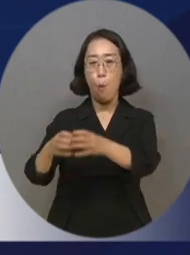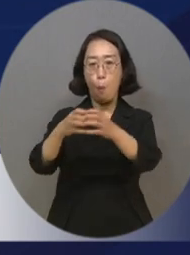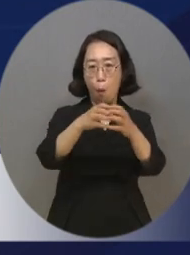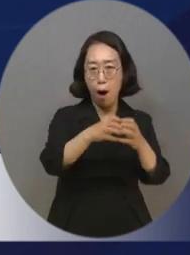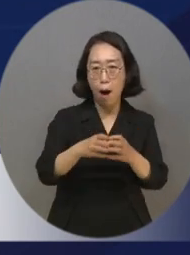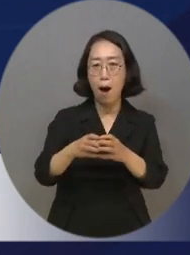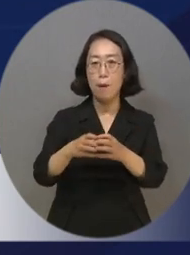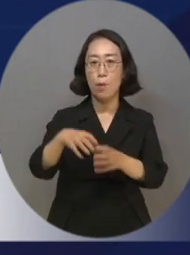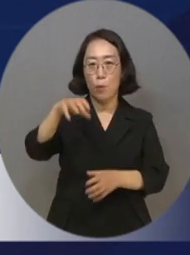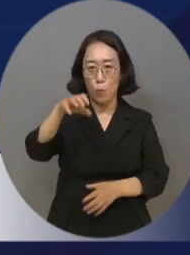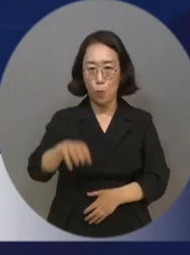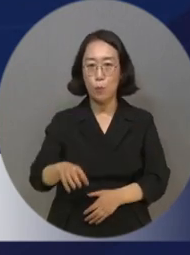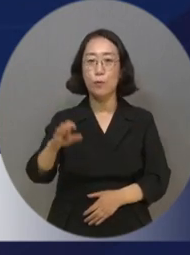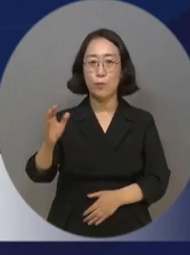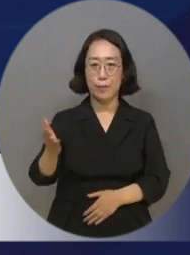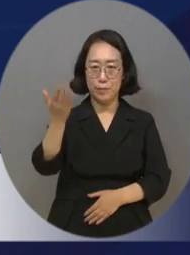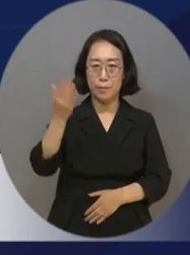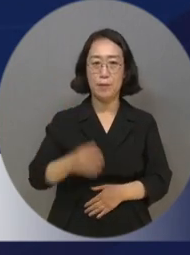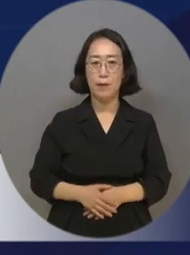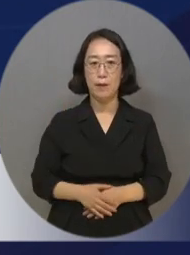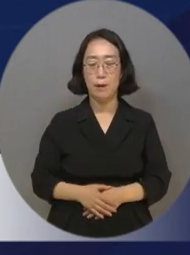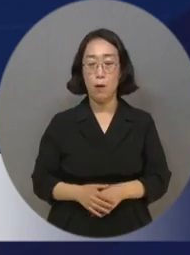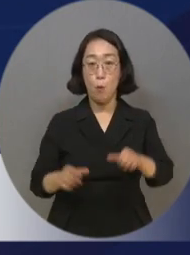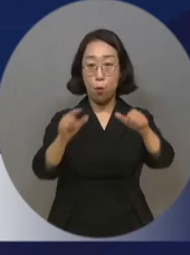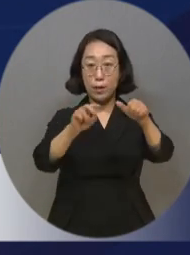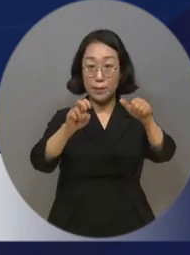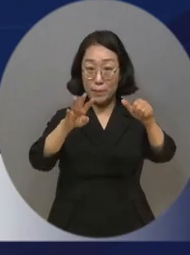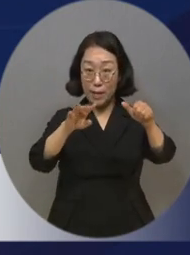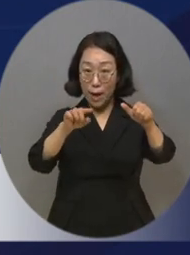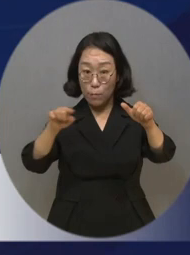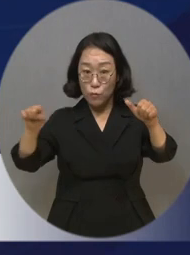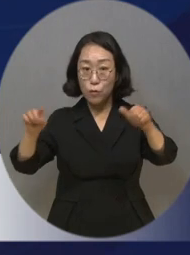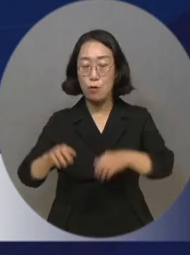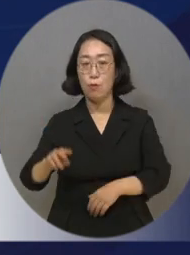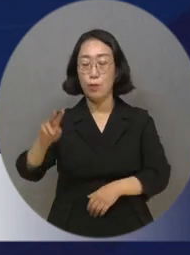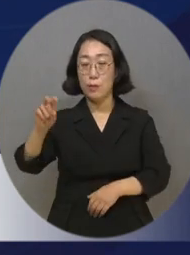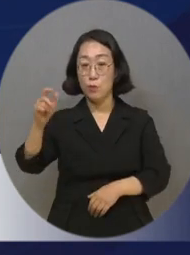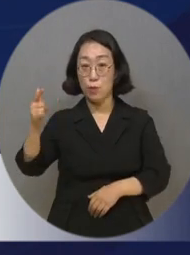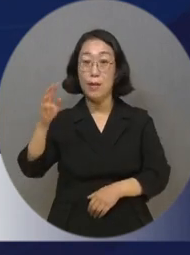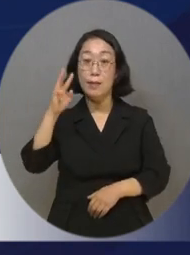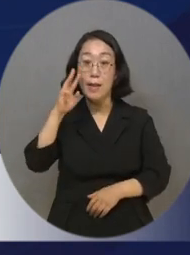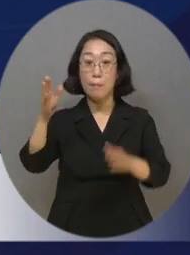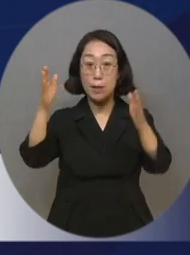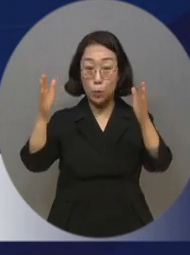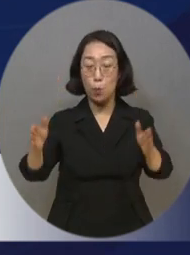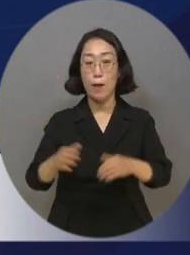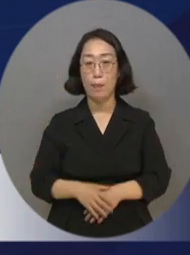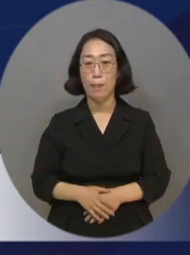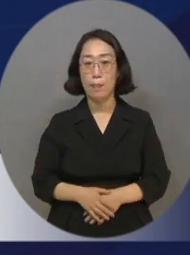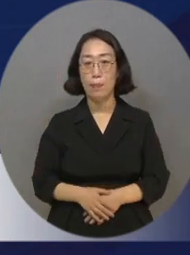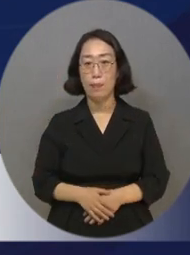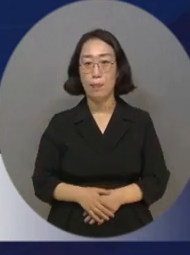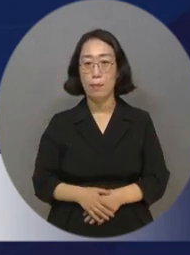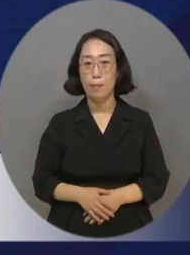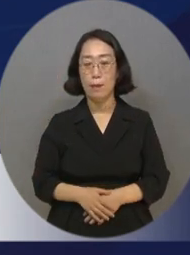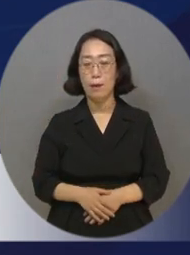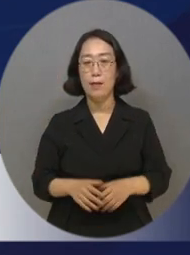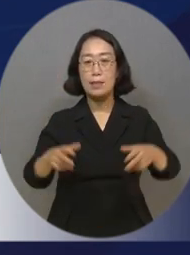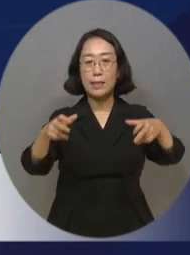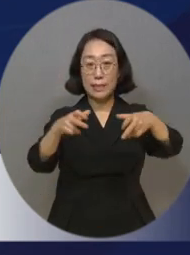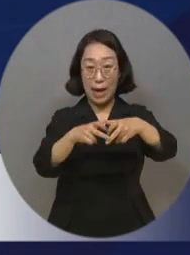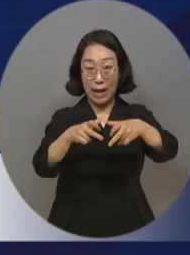화합의 한마당이었습니다. 5월 24일부터 26일까지 3일간